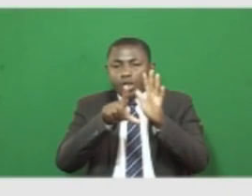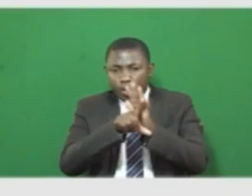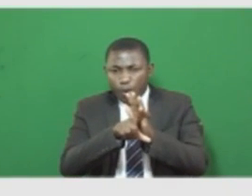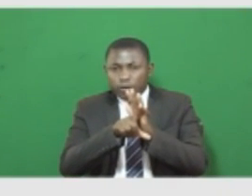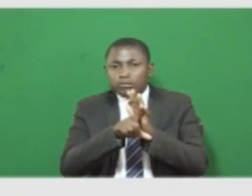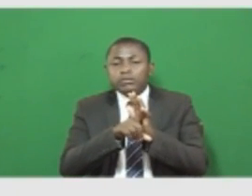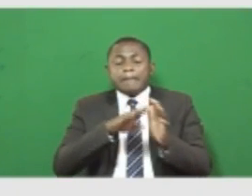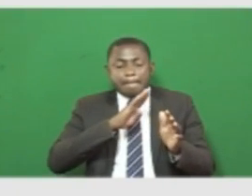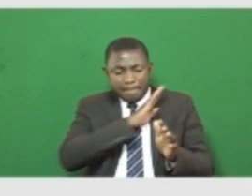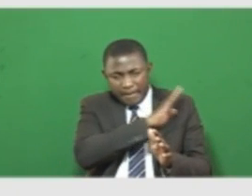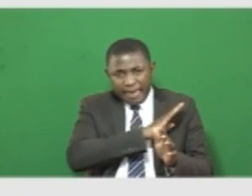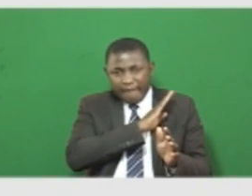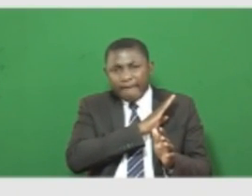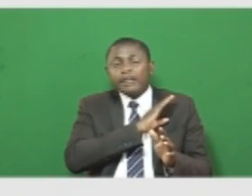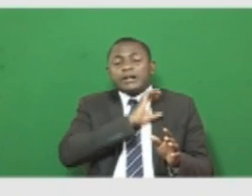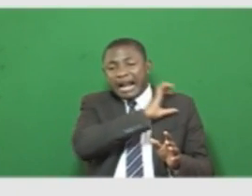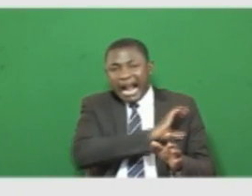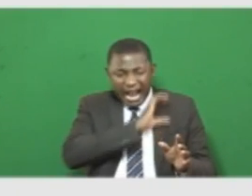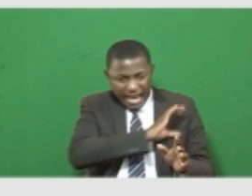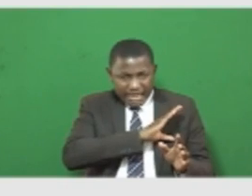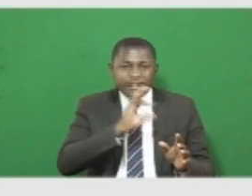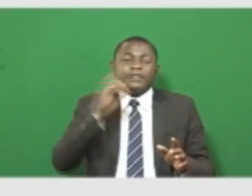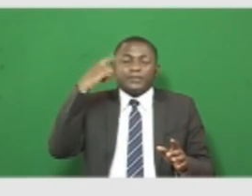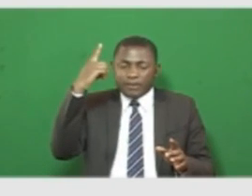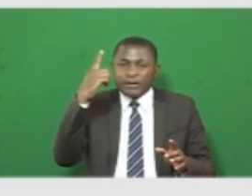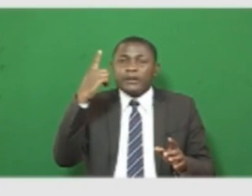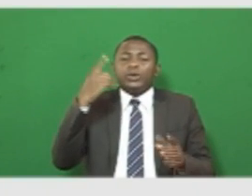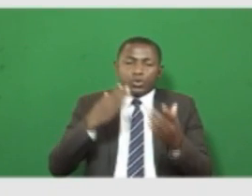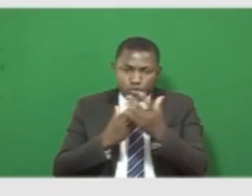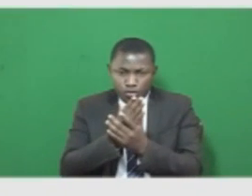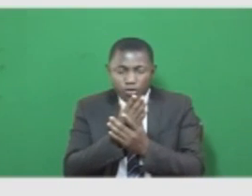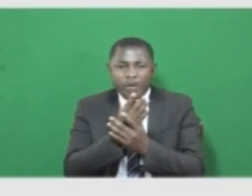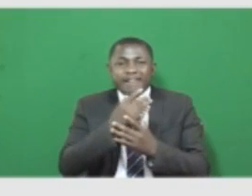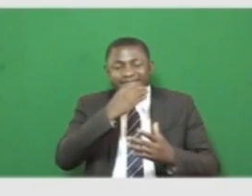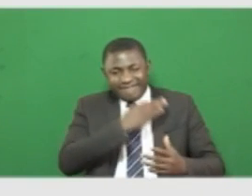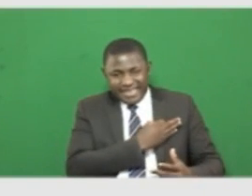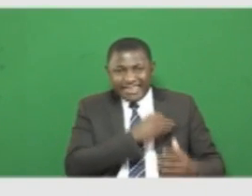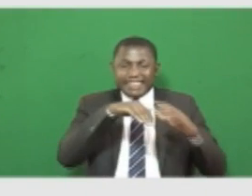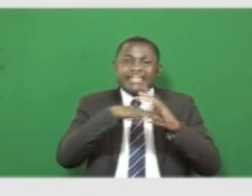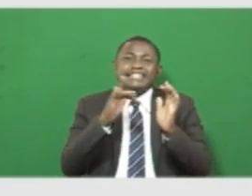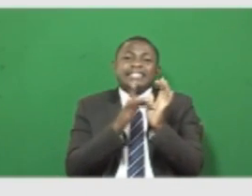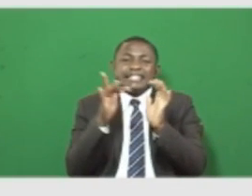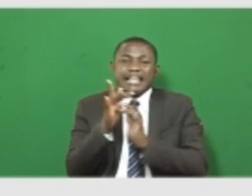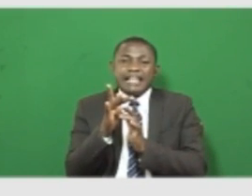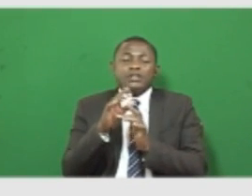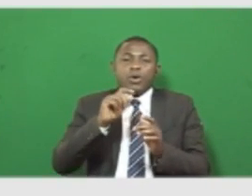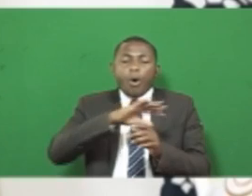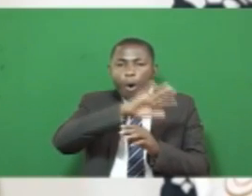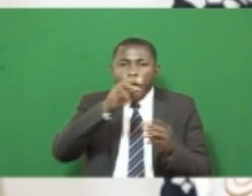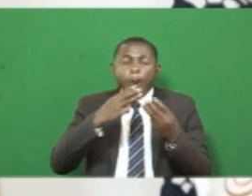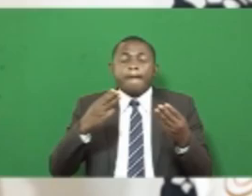kururama kwaMwari kunouya nekutenda kuna Jesu Kristu kune vese vanotenda nekuti